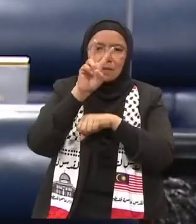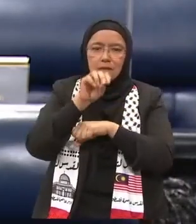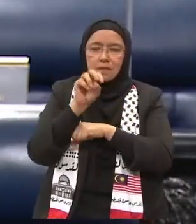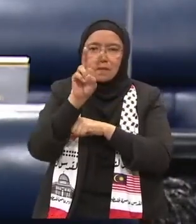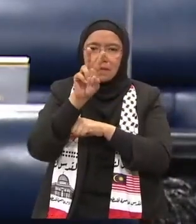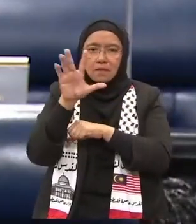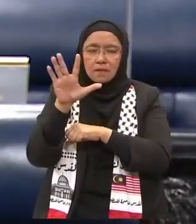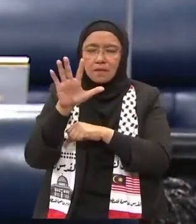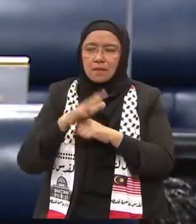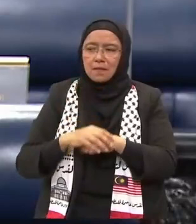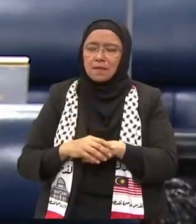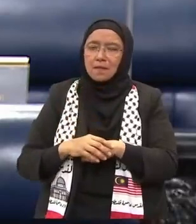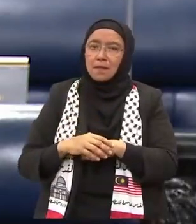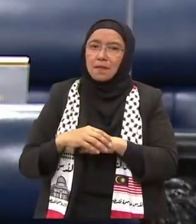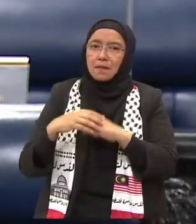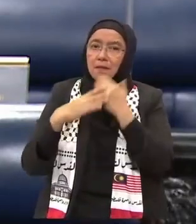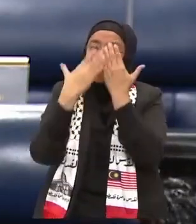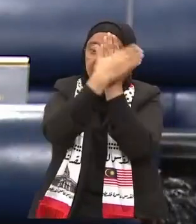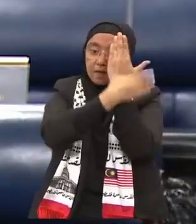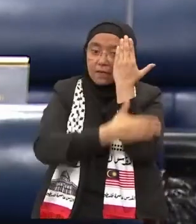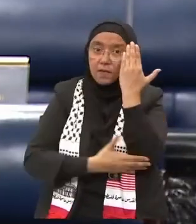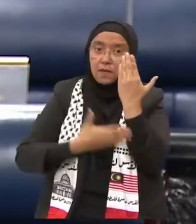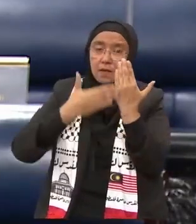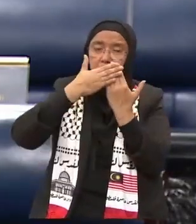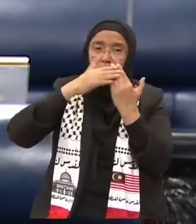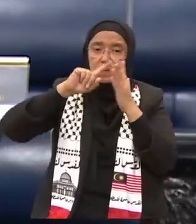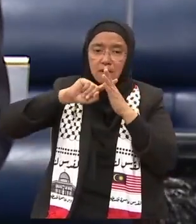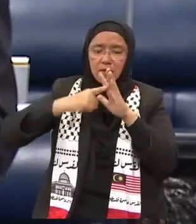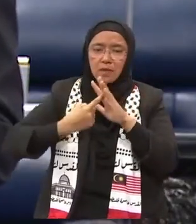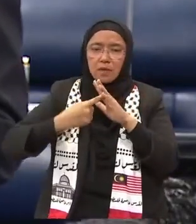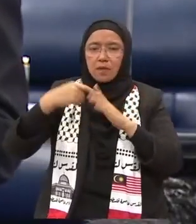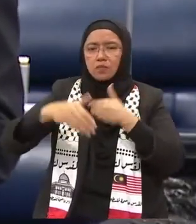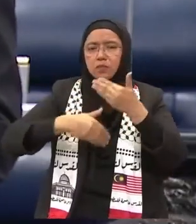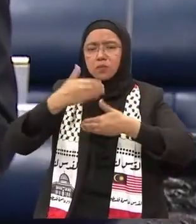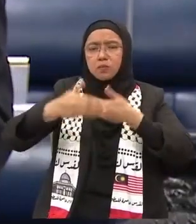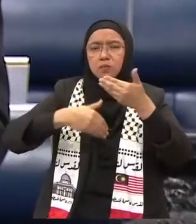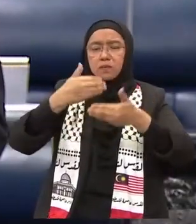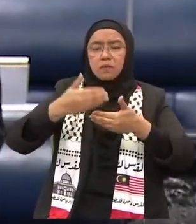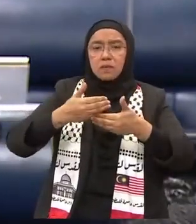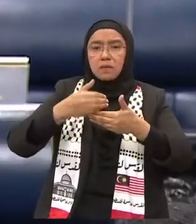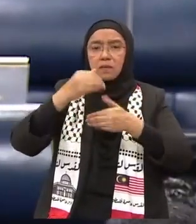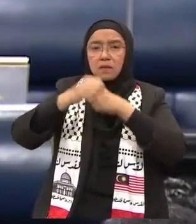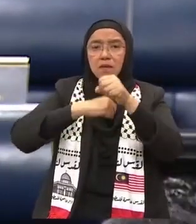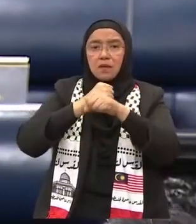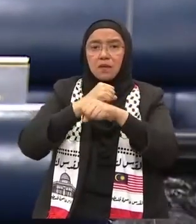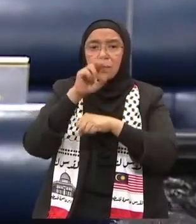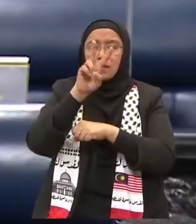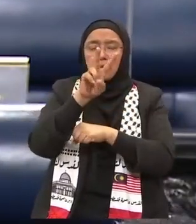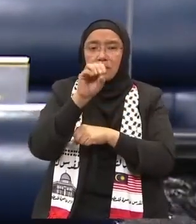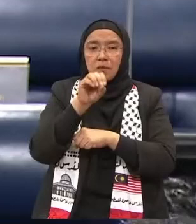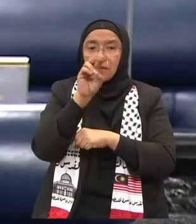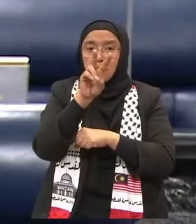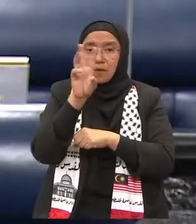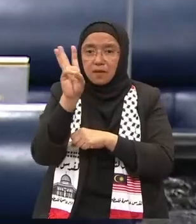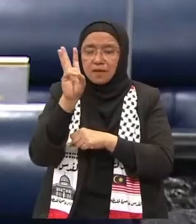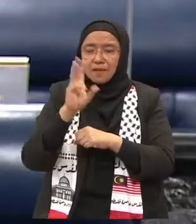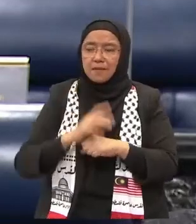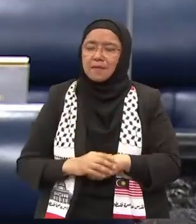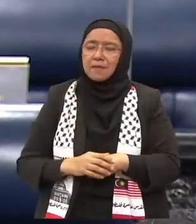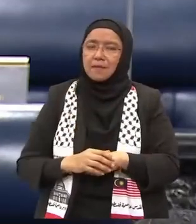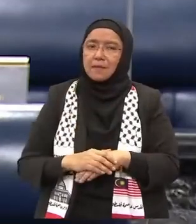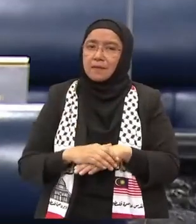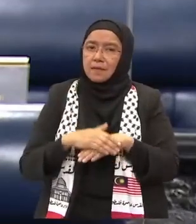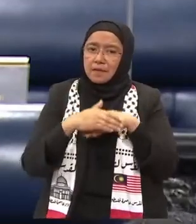bermula prosesprosesnya dalam tahun 2026 dan proses ini melibatkan SPR